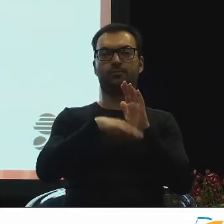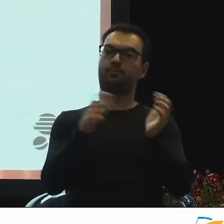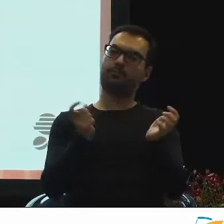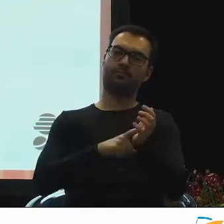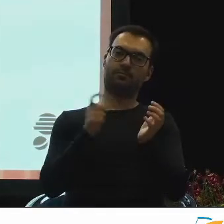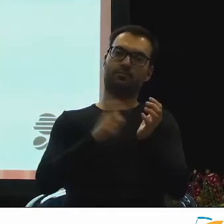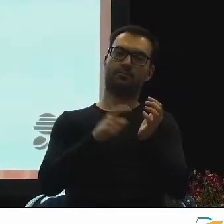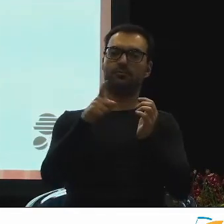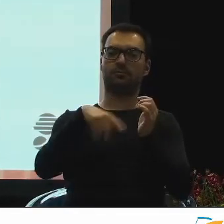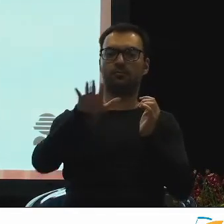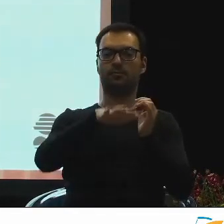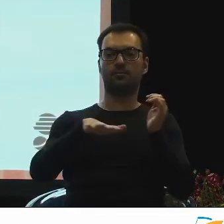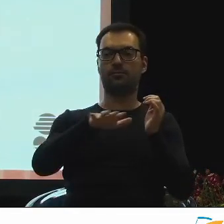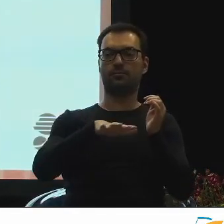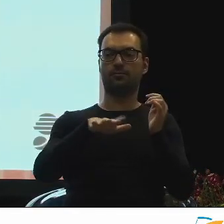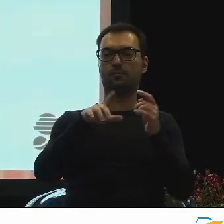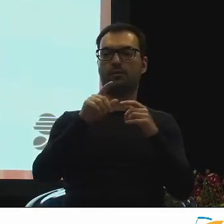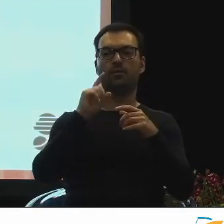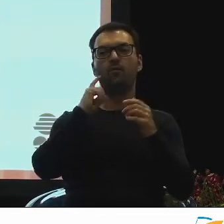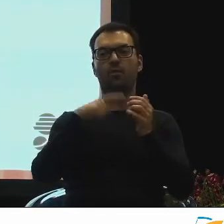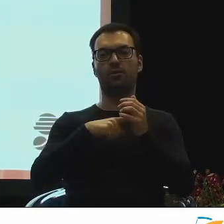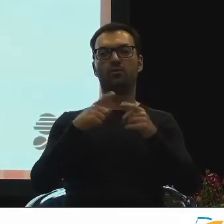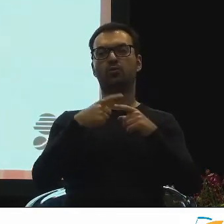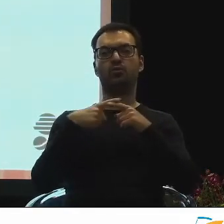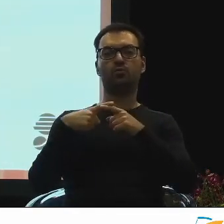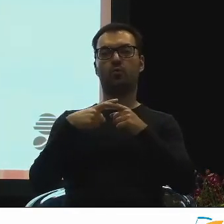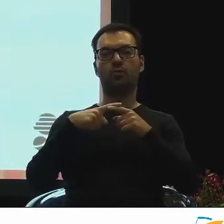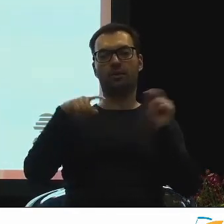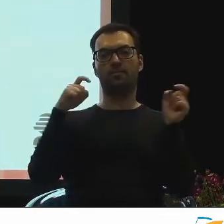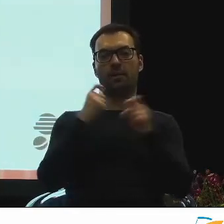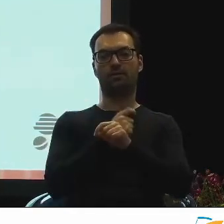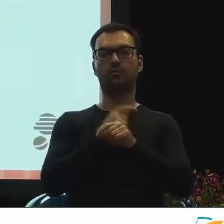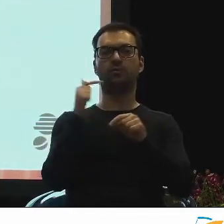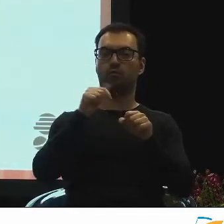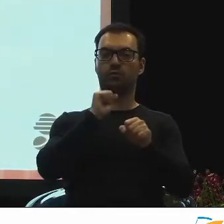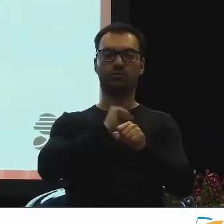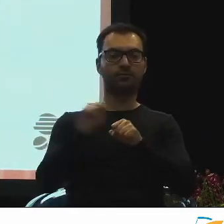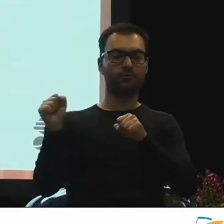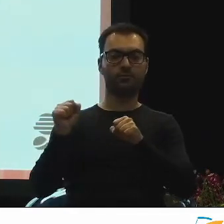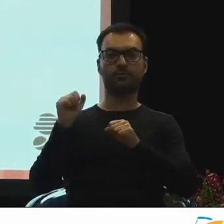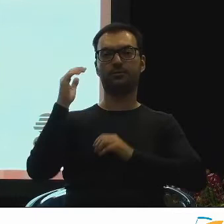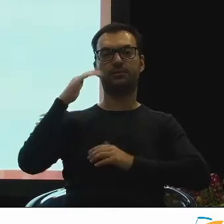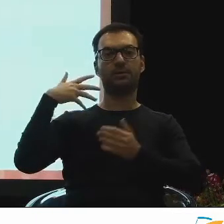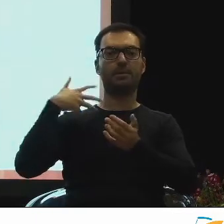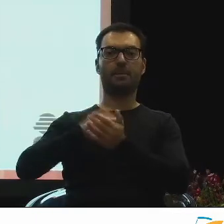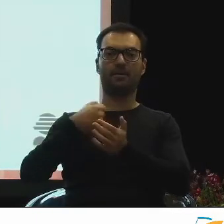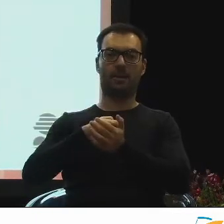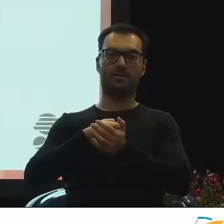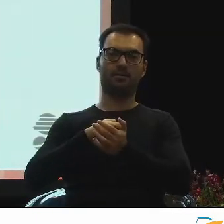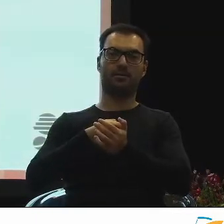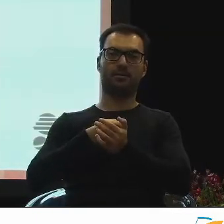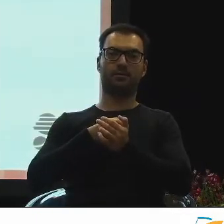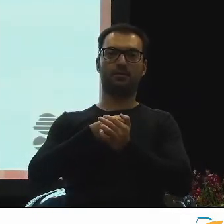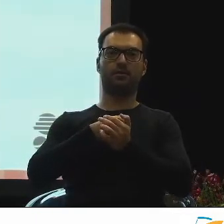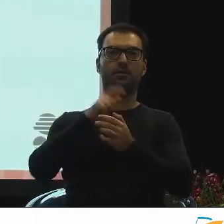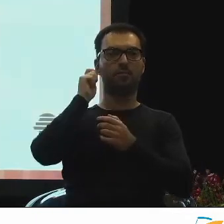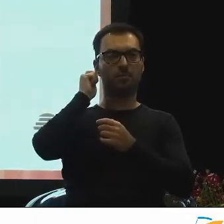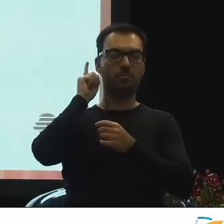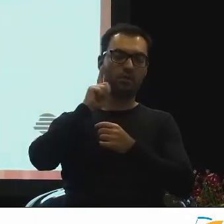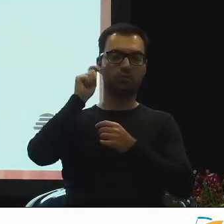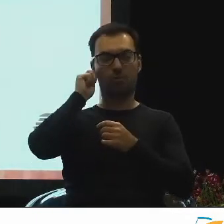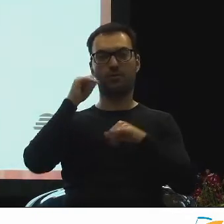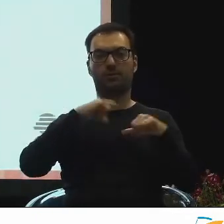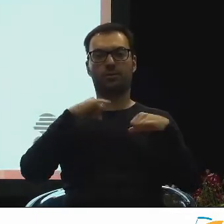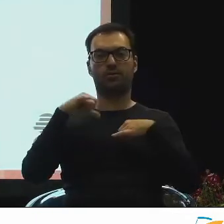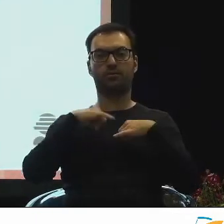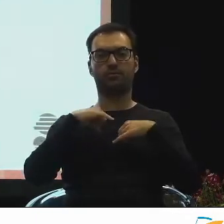jednak wymaga w stosunku do zwłaszcza spółek publicznych obecności tej minimalnej kwoty kobiet czy